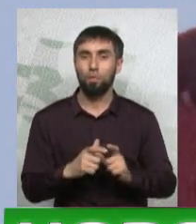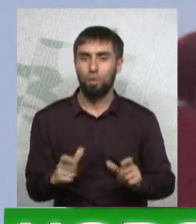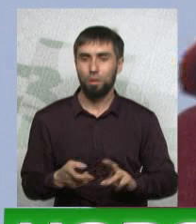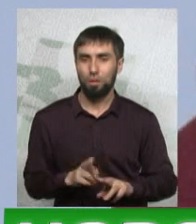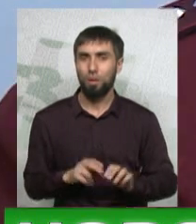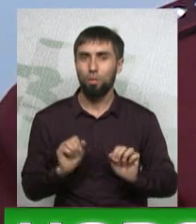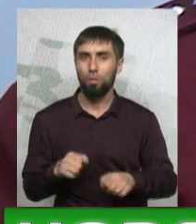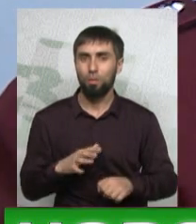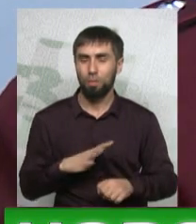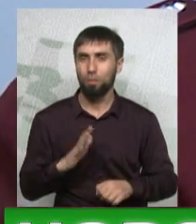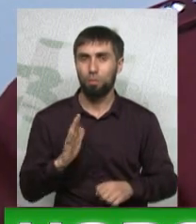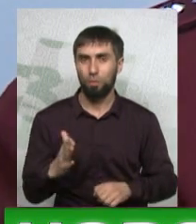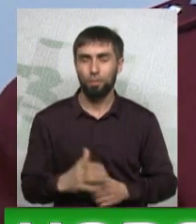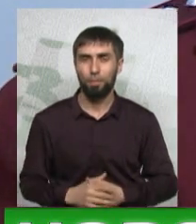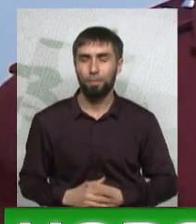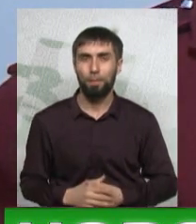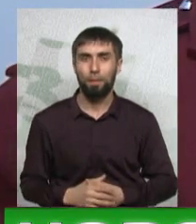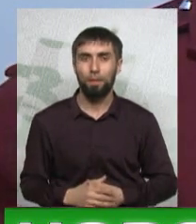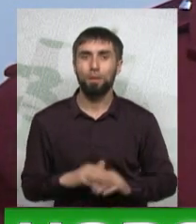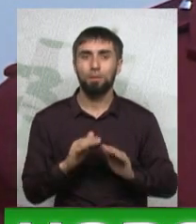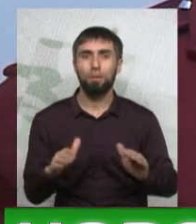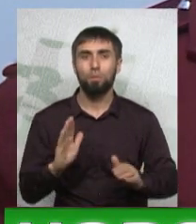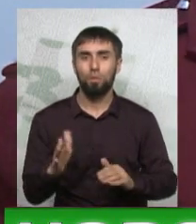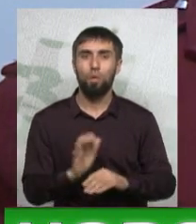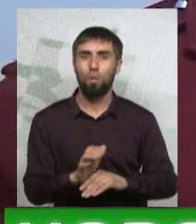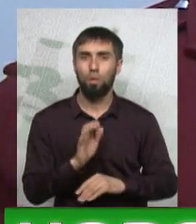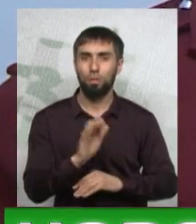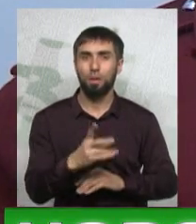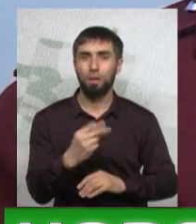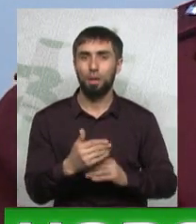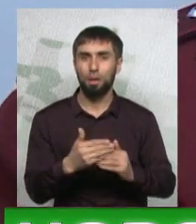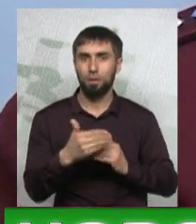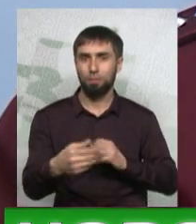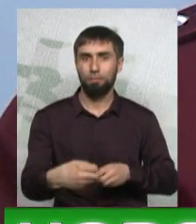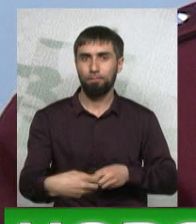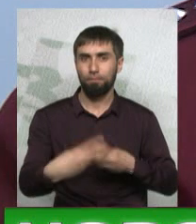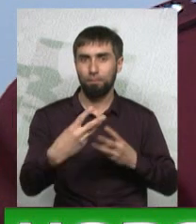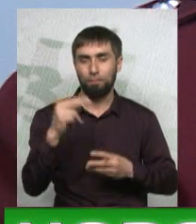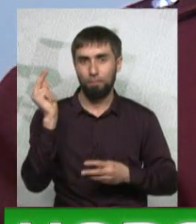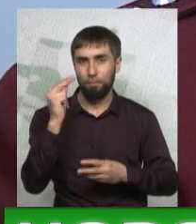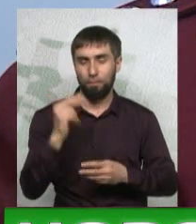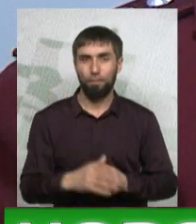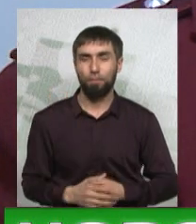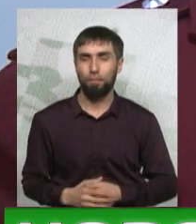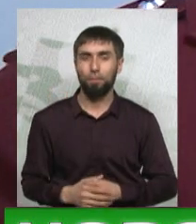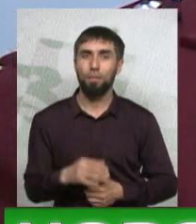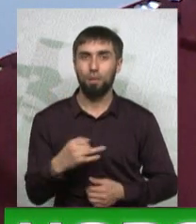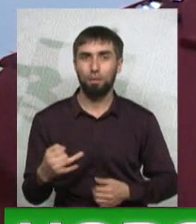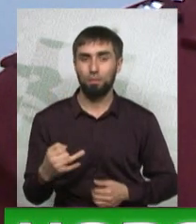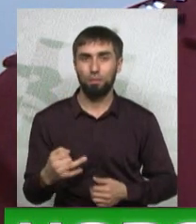это, наверное, будет, детей будут отправлять на дистанционное обучение, и